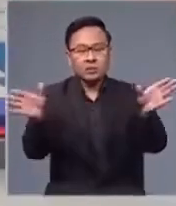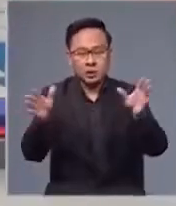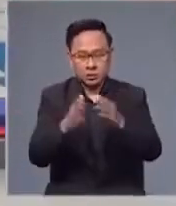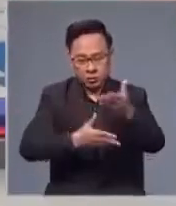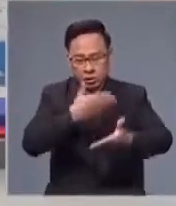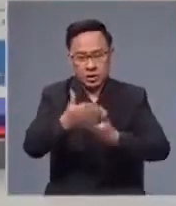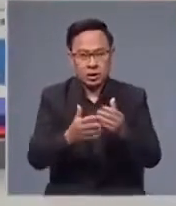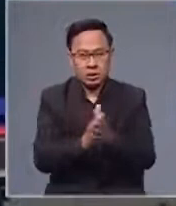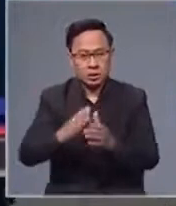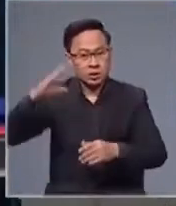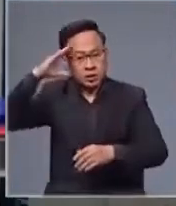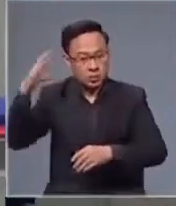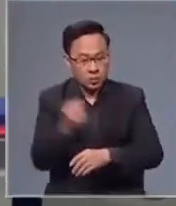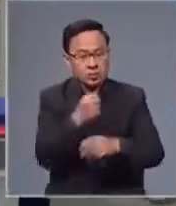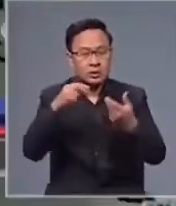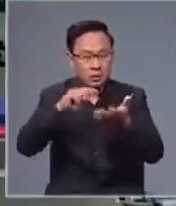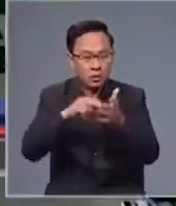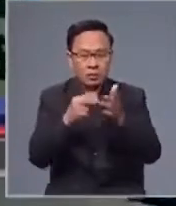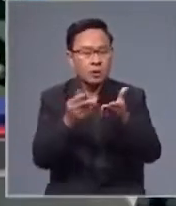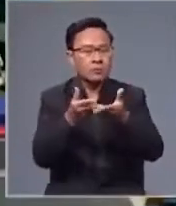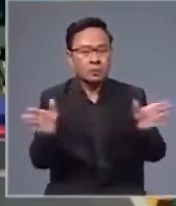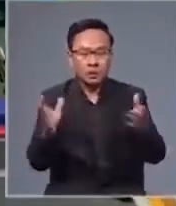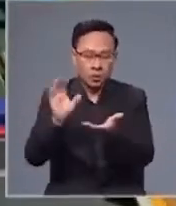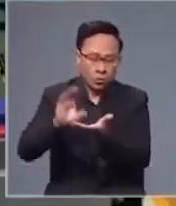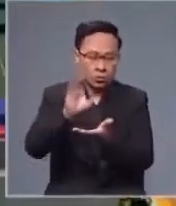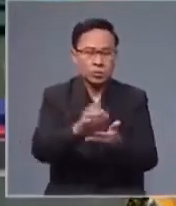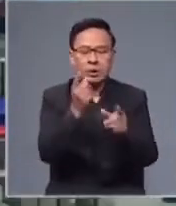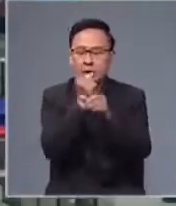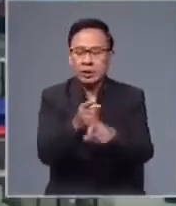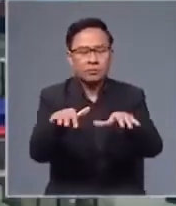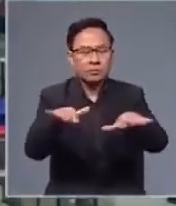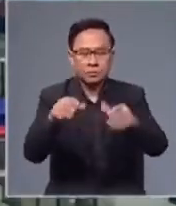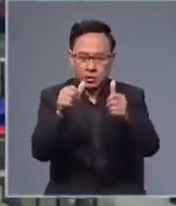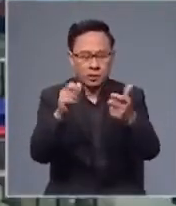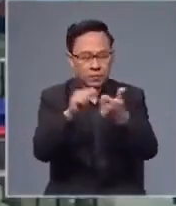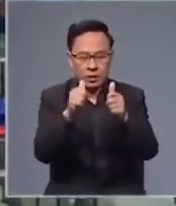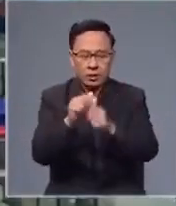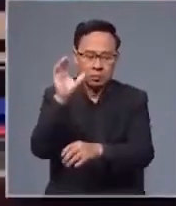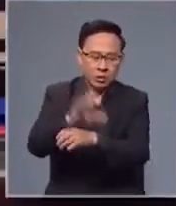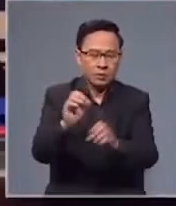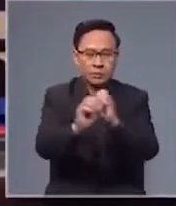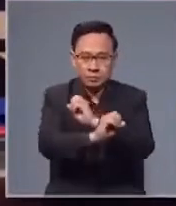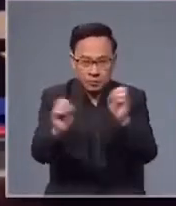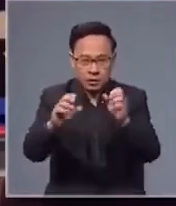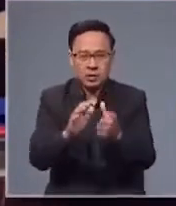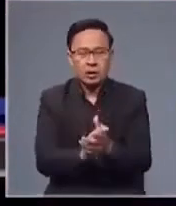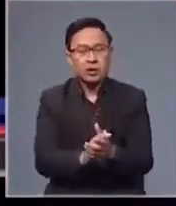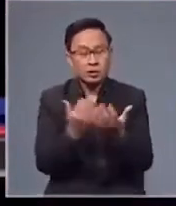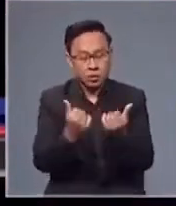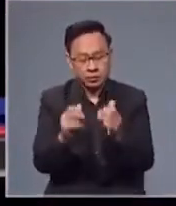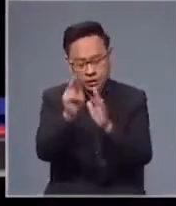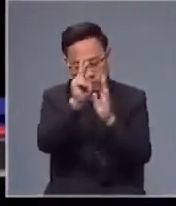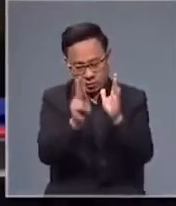ที่ทุกบริษัทยังสามารถเข้ามาลงทุนในประเทศไทยได้ตามปกติภายใต้กฎระเบียบที่เป็นธรรมแก่ทุกฝ่